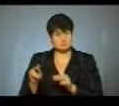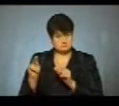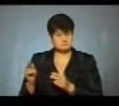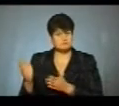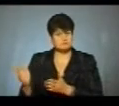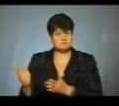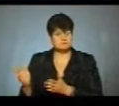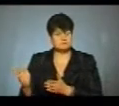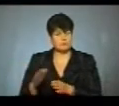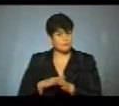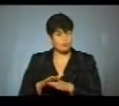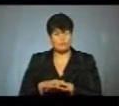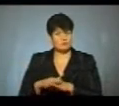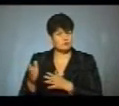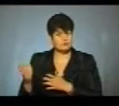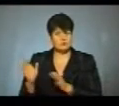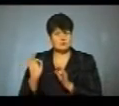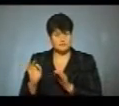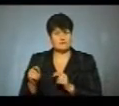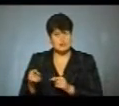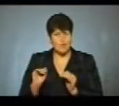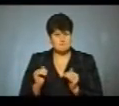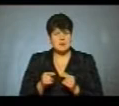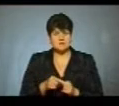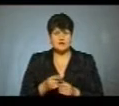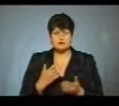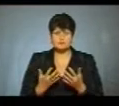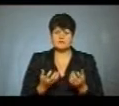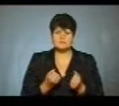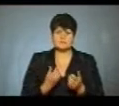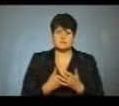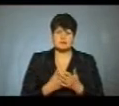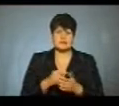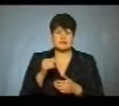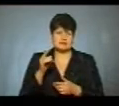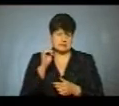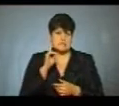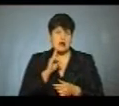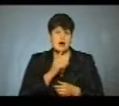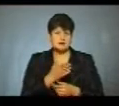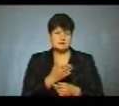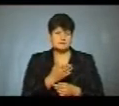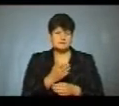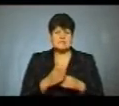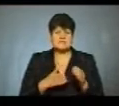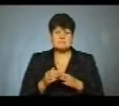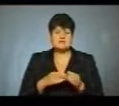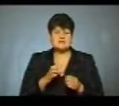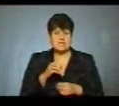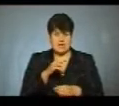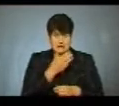країна, повністю ринкова, і вона обмежує. А якщо ми візьмемо таку країну, як Ізраїль, спеціалісти з